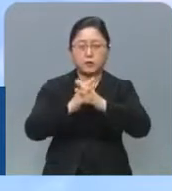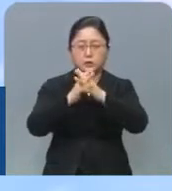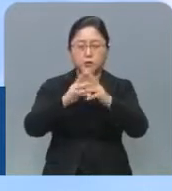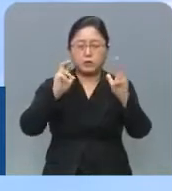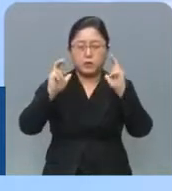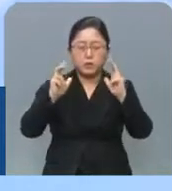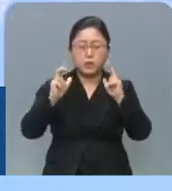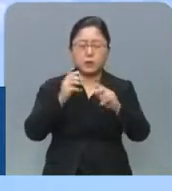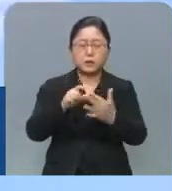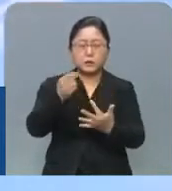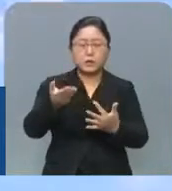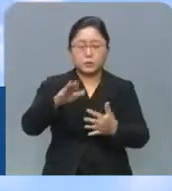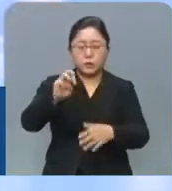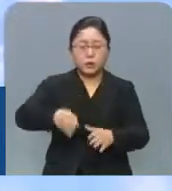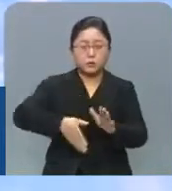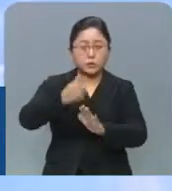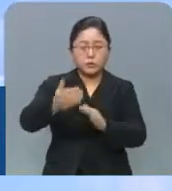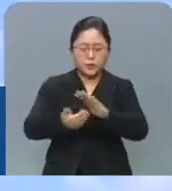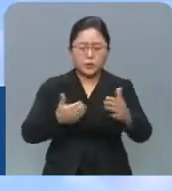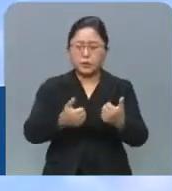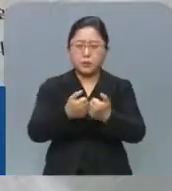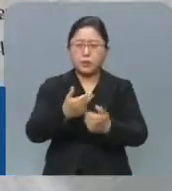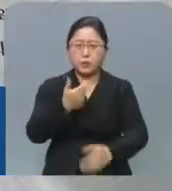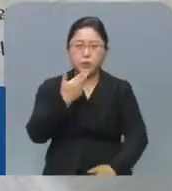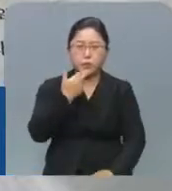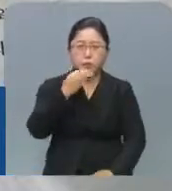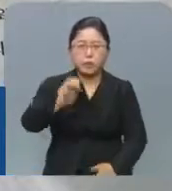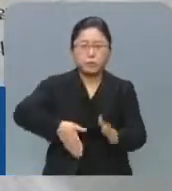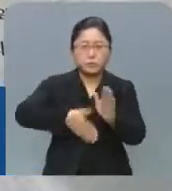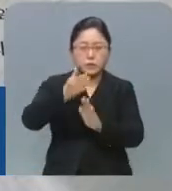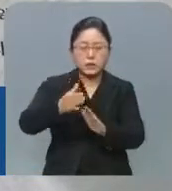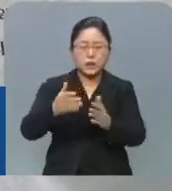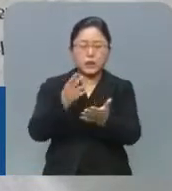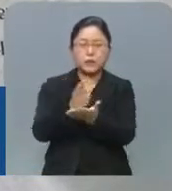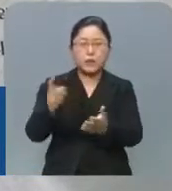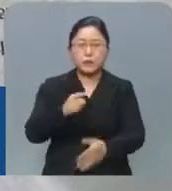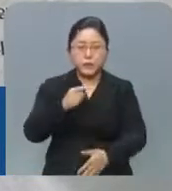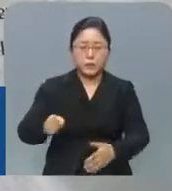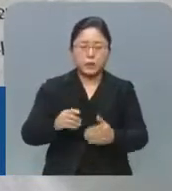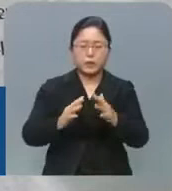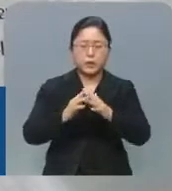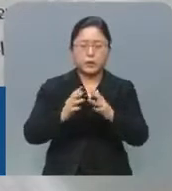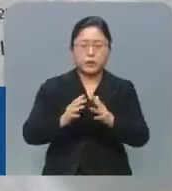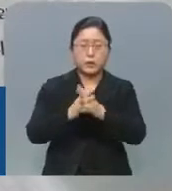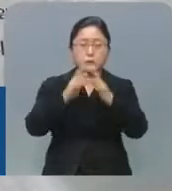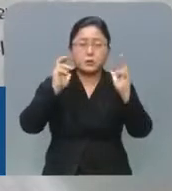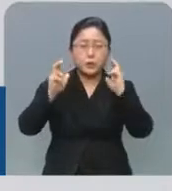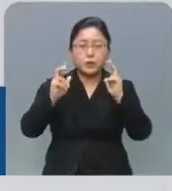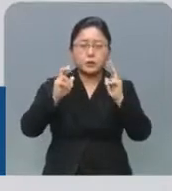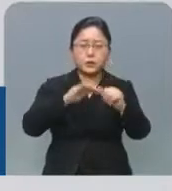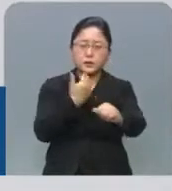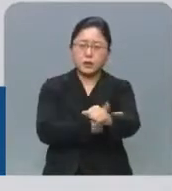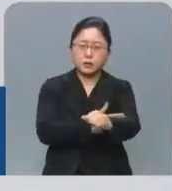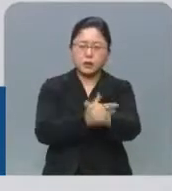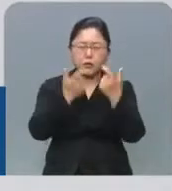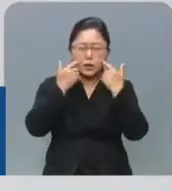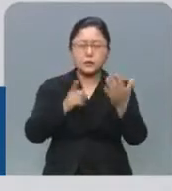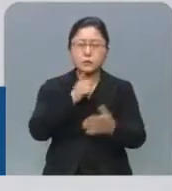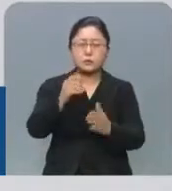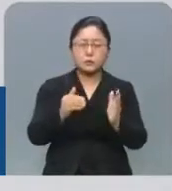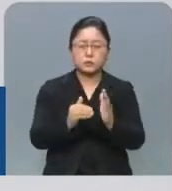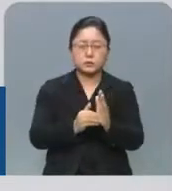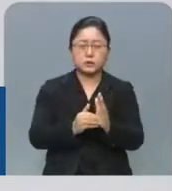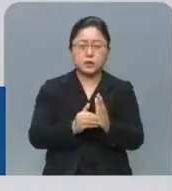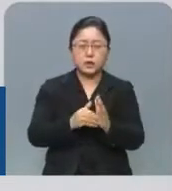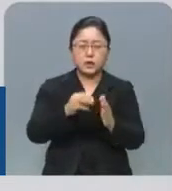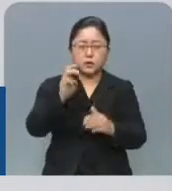선정 했지만 광대 씨와 사전 협의가 없었다 면서 광고 씨와 해당 법인을 상대로 시공사 지위 확인 청구소송 을 했다고 뵙겠습니다